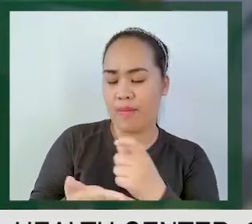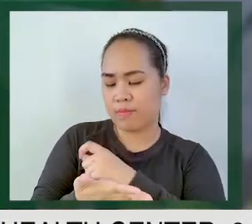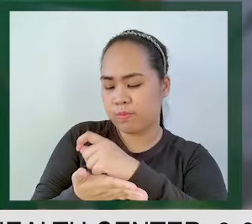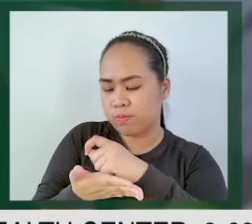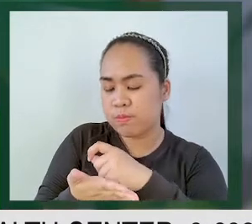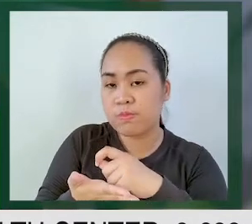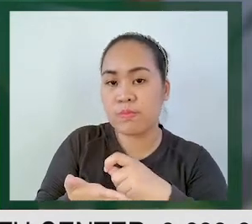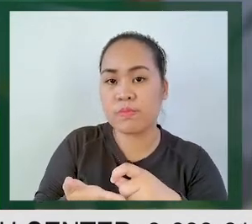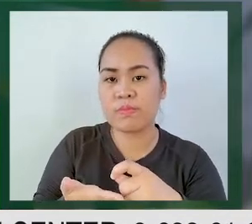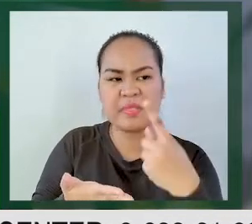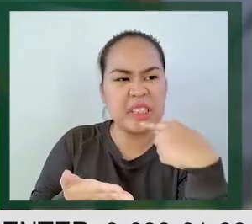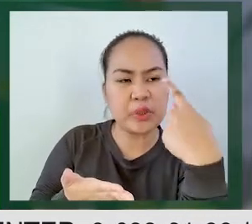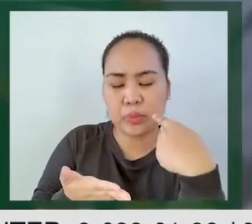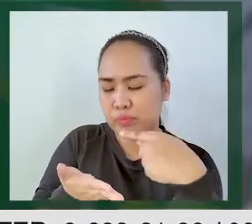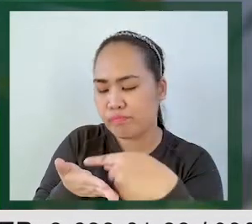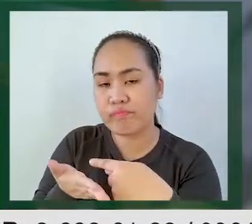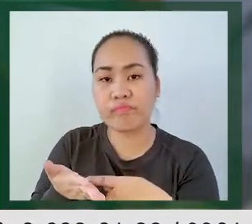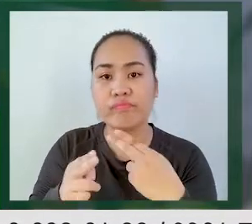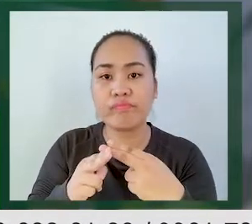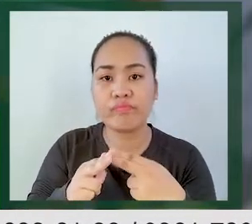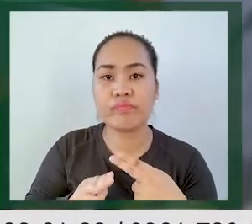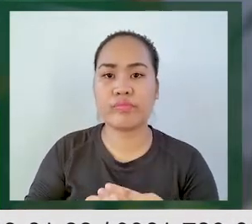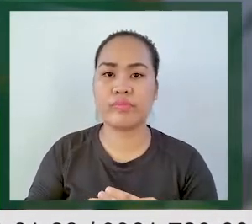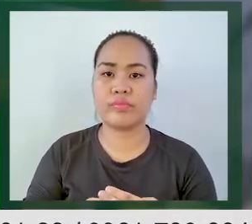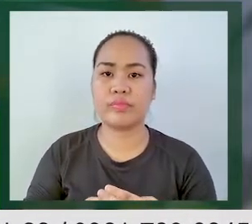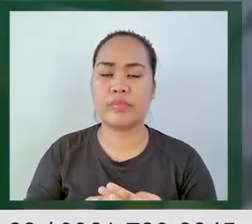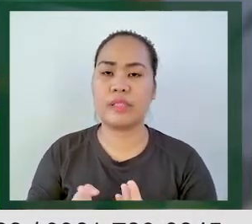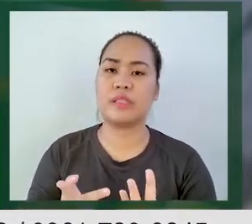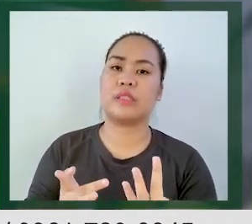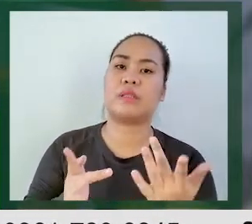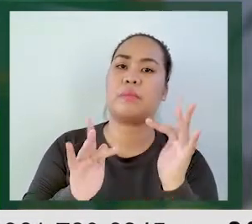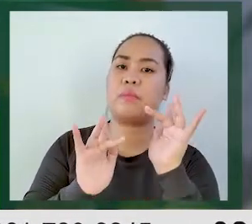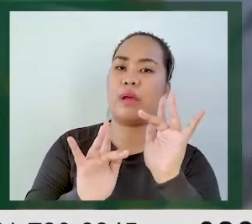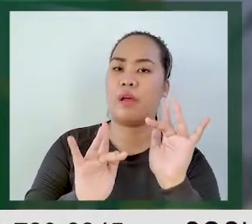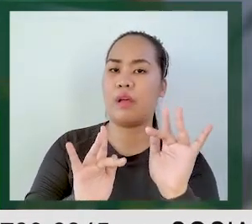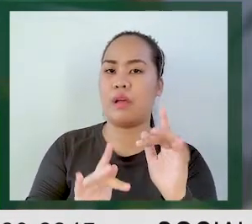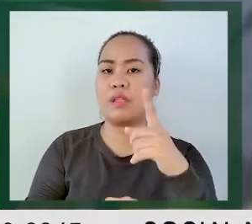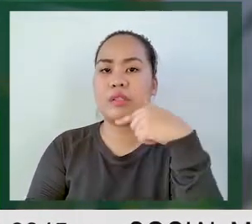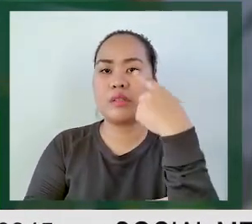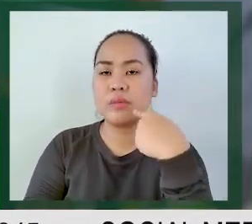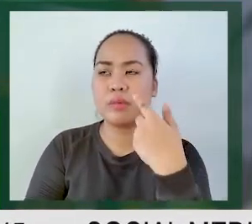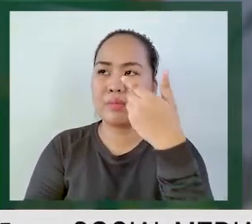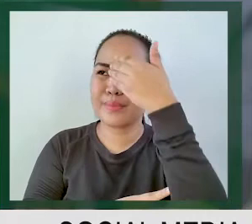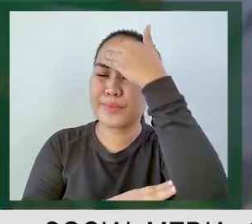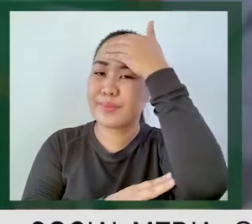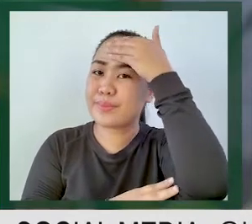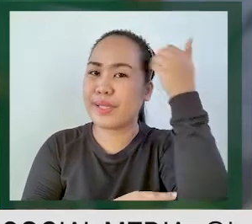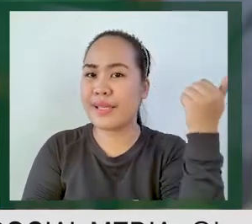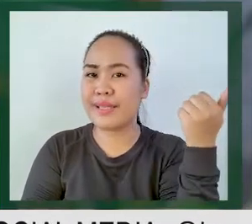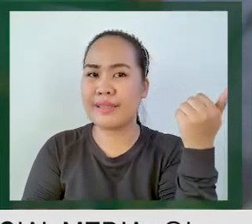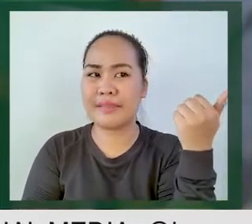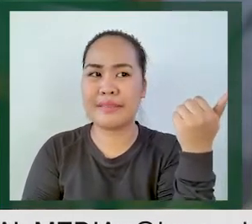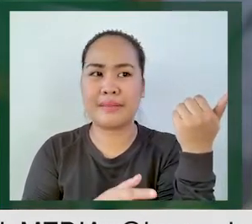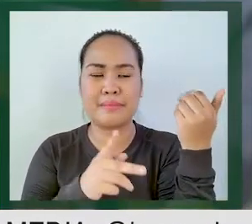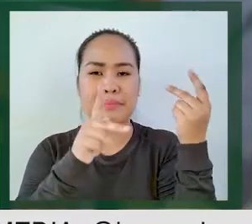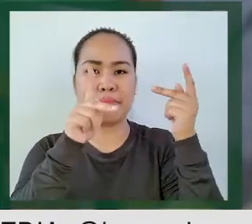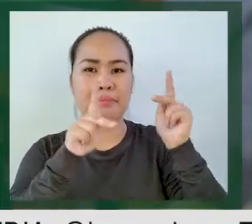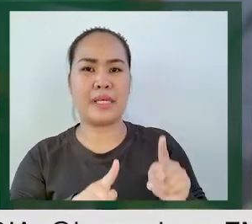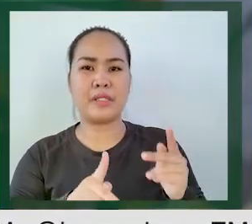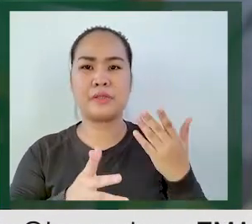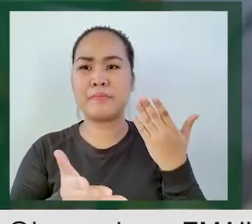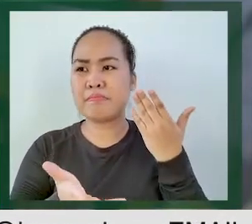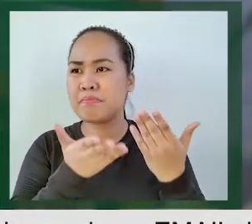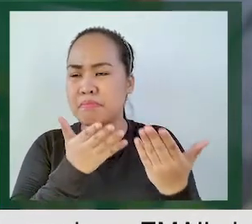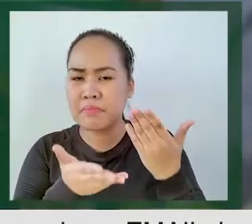yung makakalimutan yung nasabihin na tao na maari niyong nakausap at nahawaan kung kayo man ay